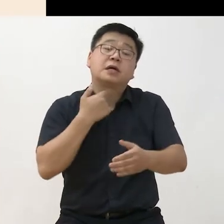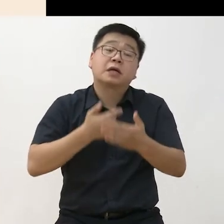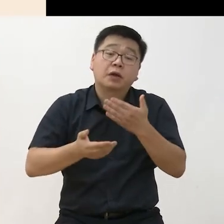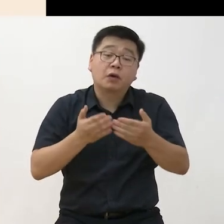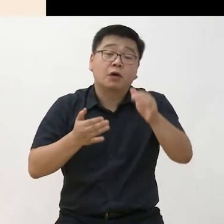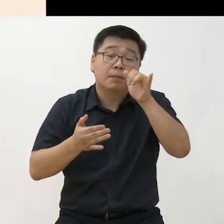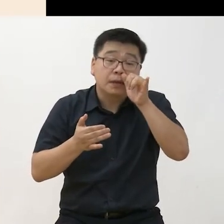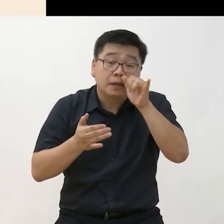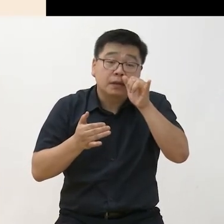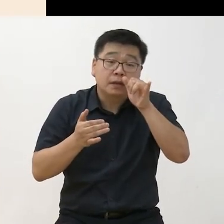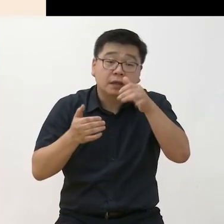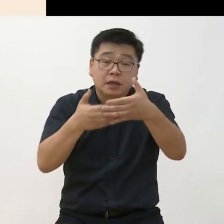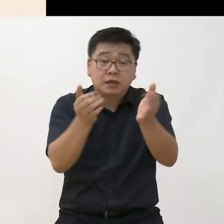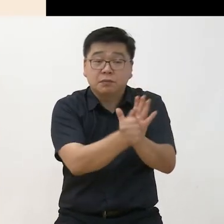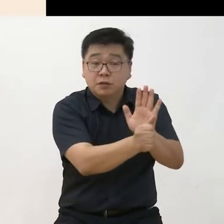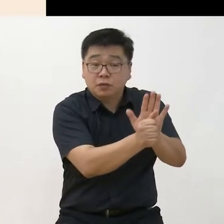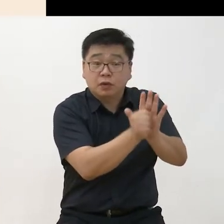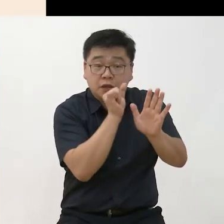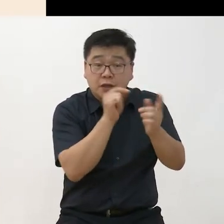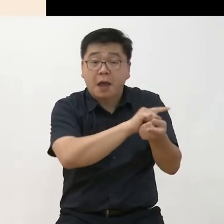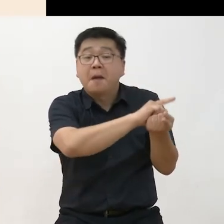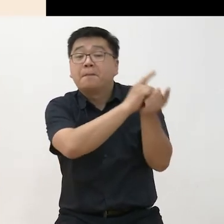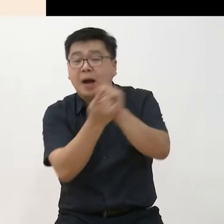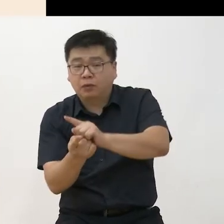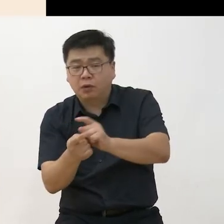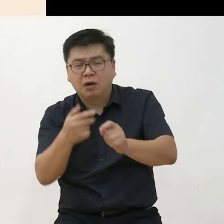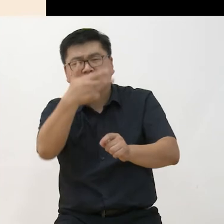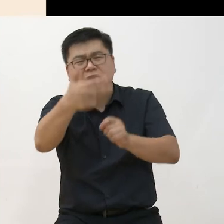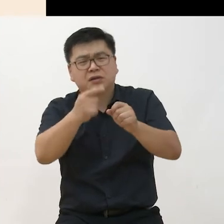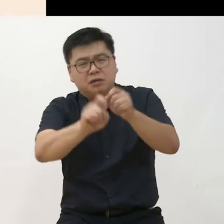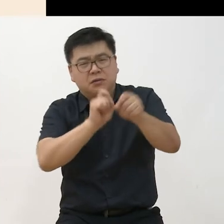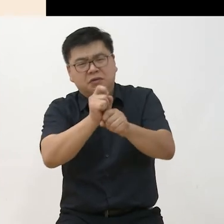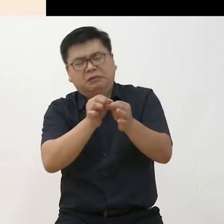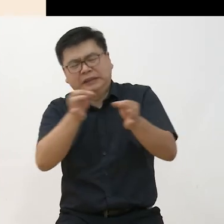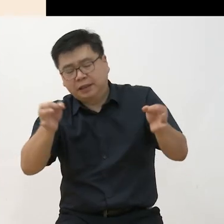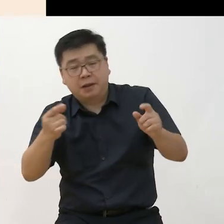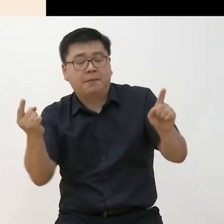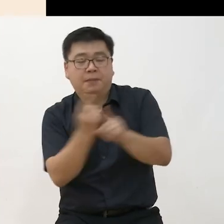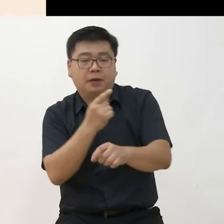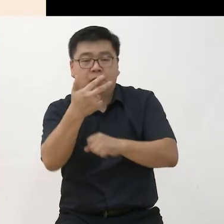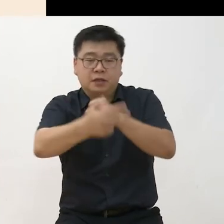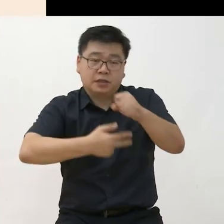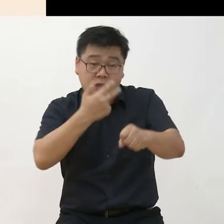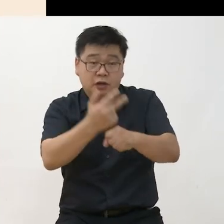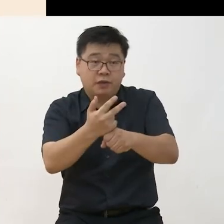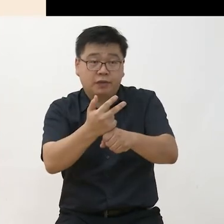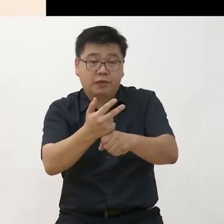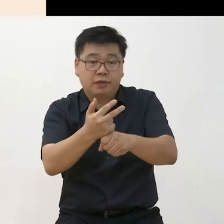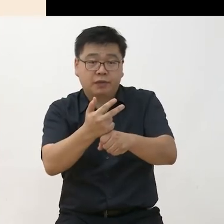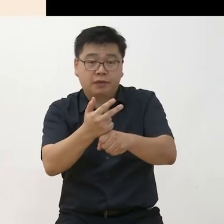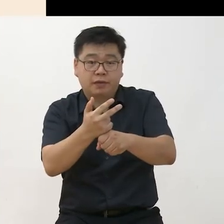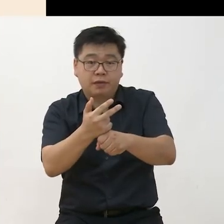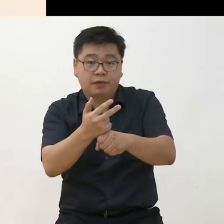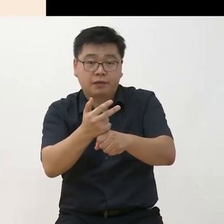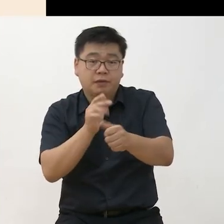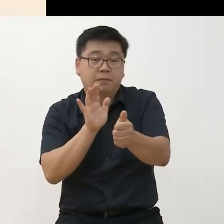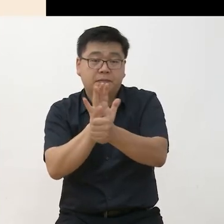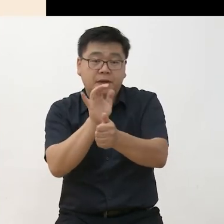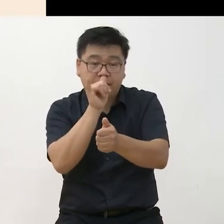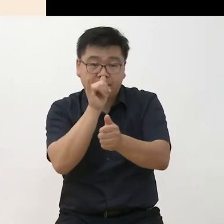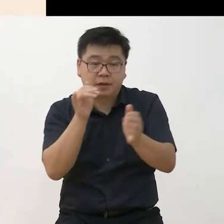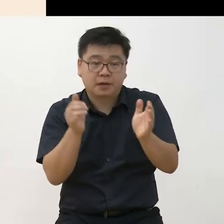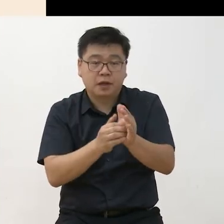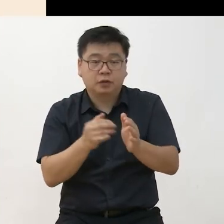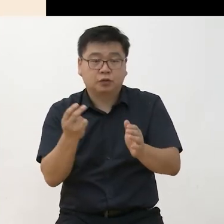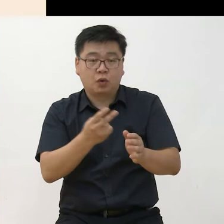단체한테 지원을 했었는데, 이제 최소 7년 이상으로 자격 요건을 좀 완화하고, 그리고 그